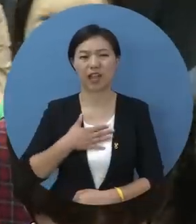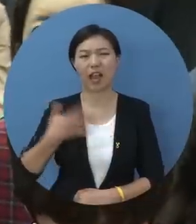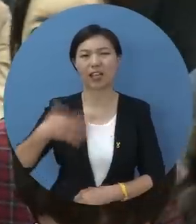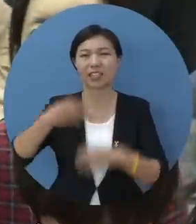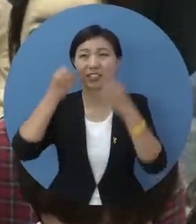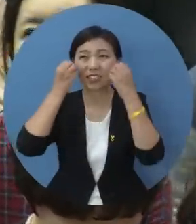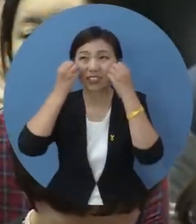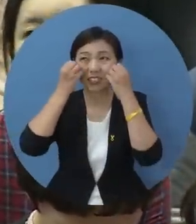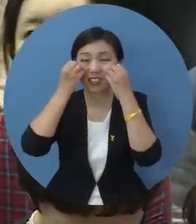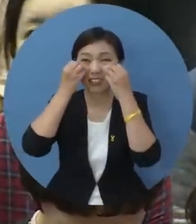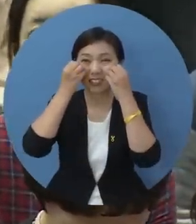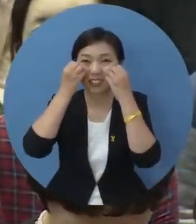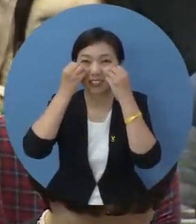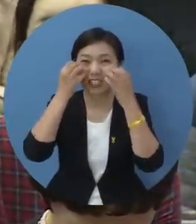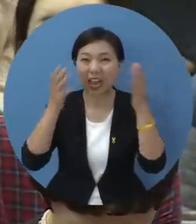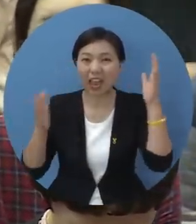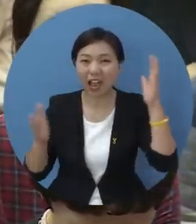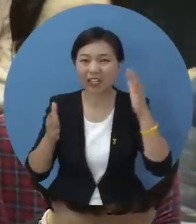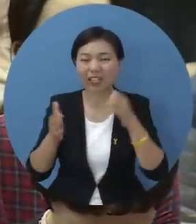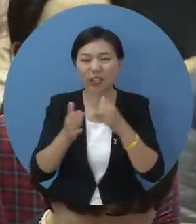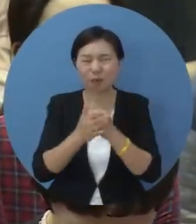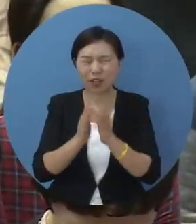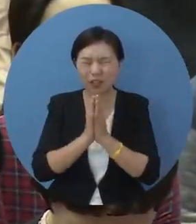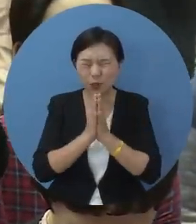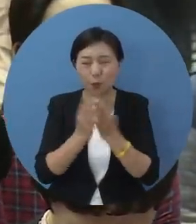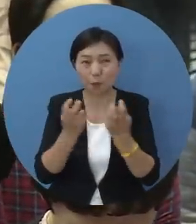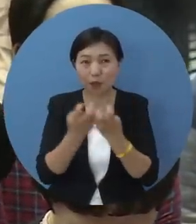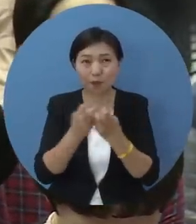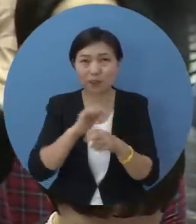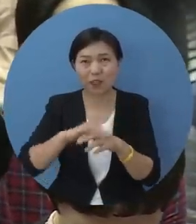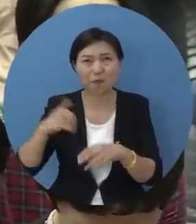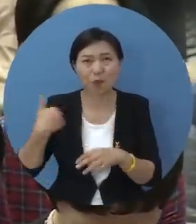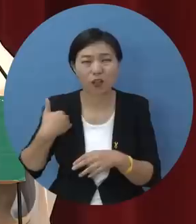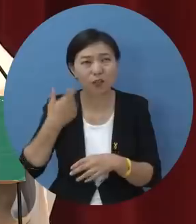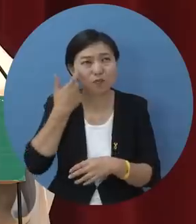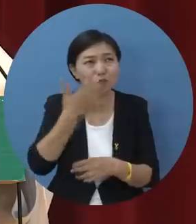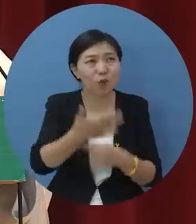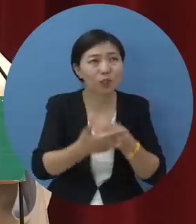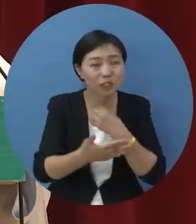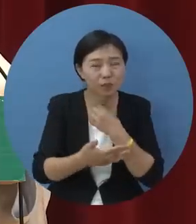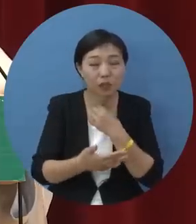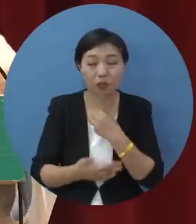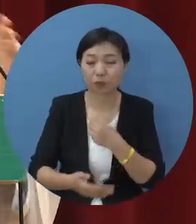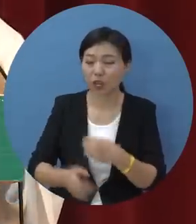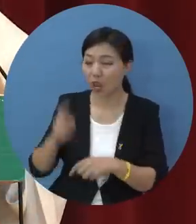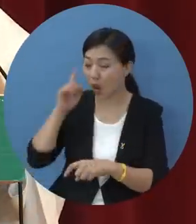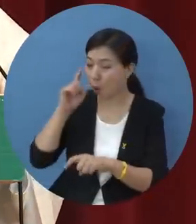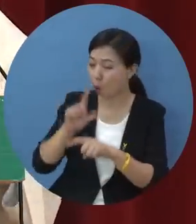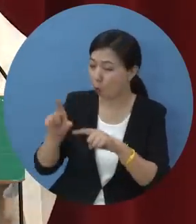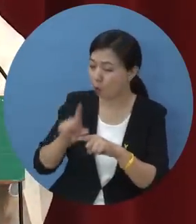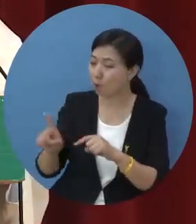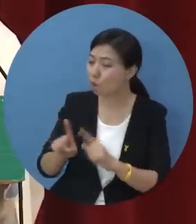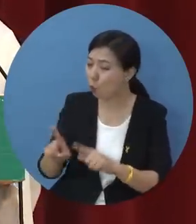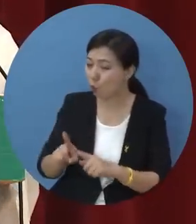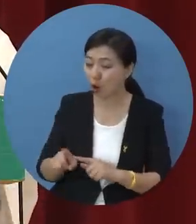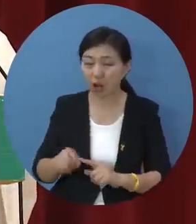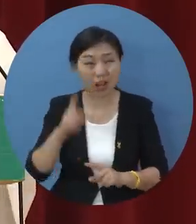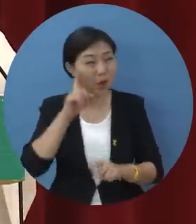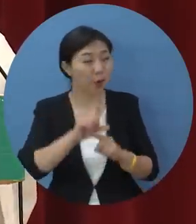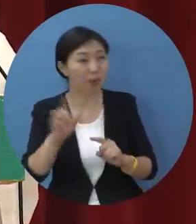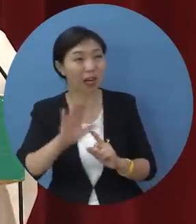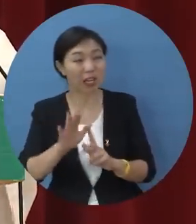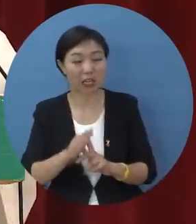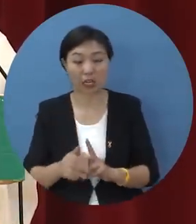저는 아직 새내기라서 기도하는 방법을 잘 몰라요. 그래서 선생님한테 꼭 물어보고 싶었습니다. 되게 뭐가 고민이에요? 그러니까 아, 기도를 고민이 아니고요.